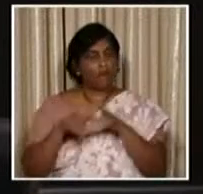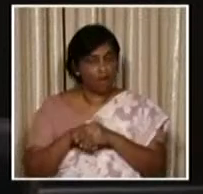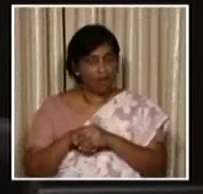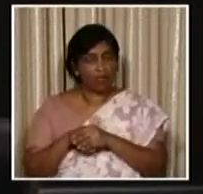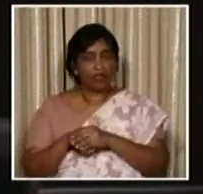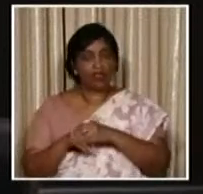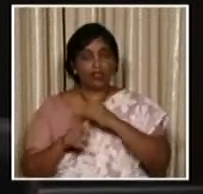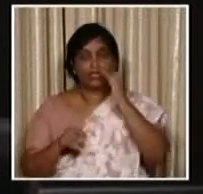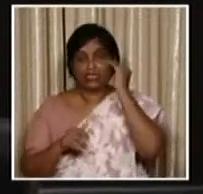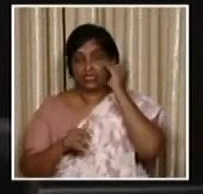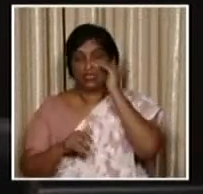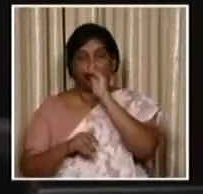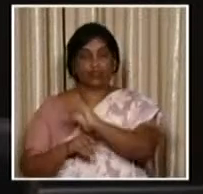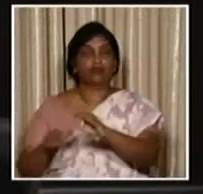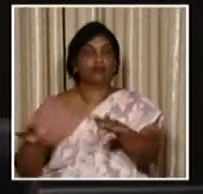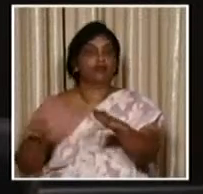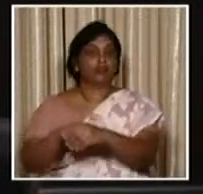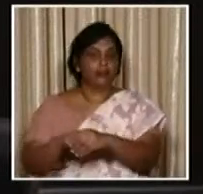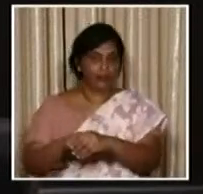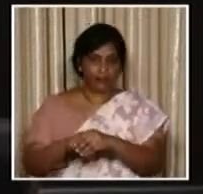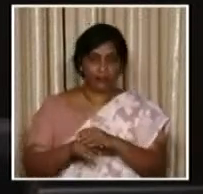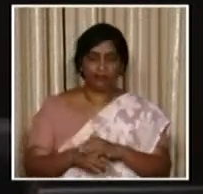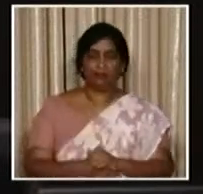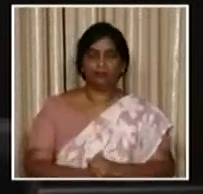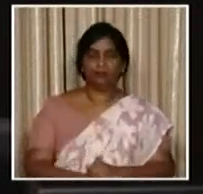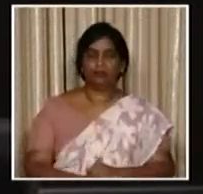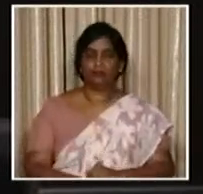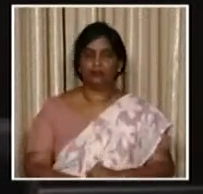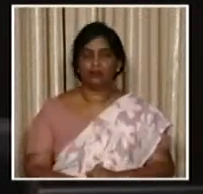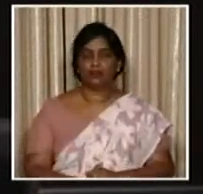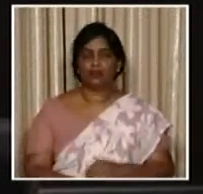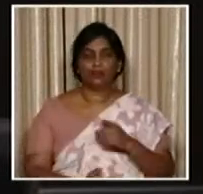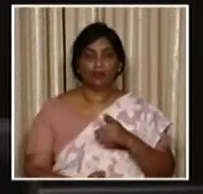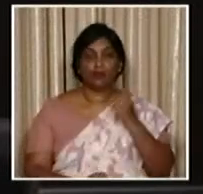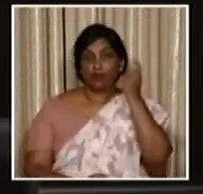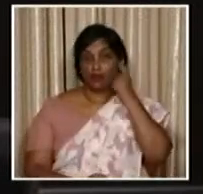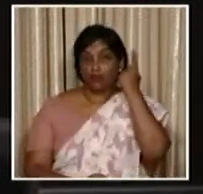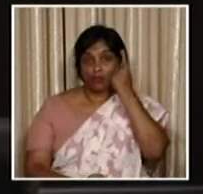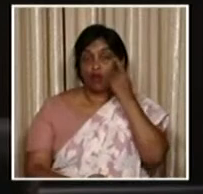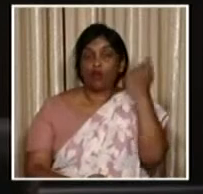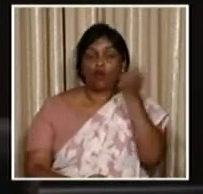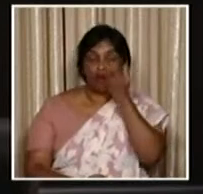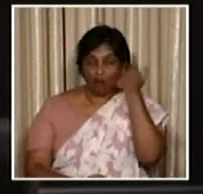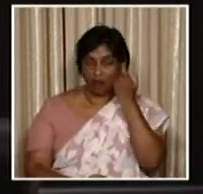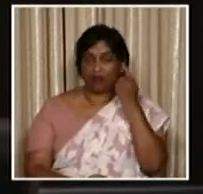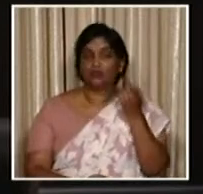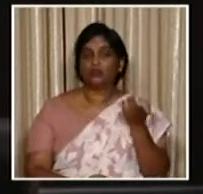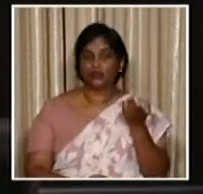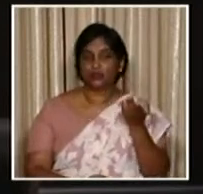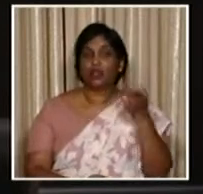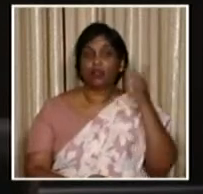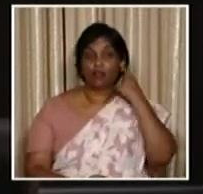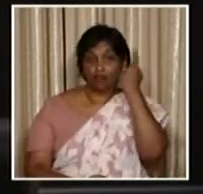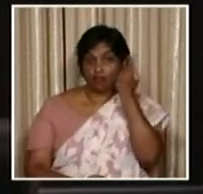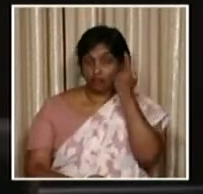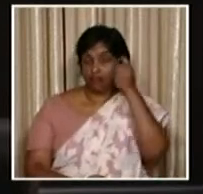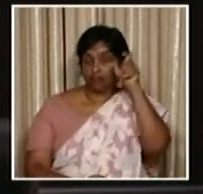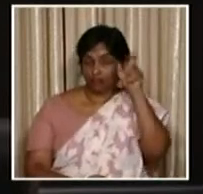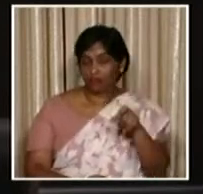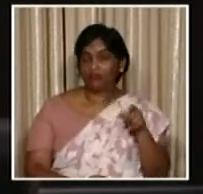සහෝදරියගේ දියණිය විවාහ කරගත්තු පුද්ගලයා දැන් මේ මහා මොලකාරයෝ හොයනවා මේ මහා